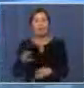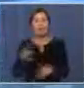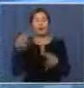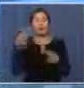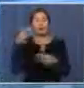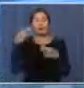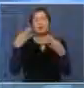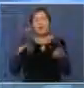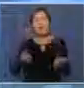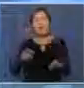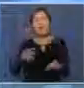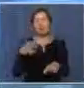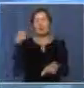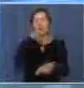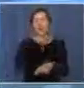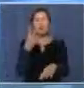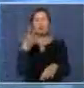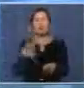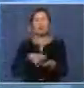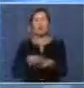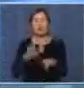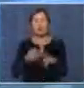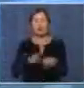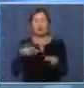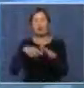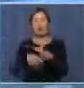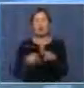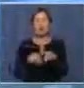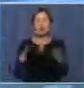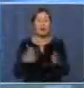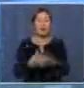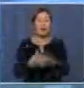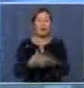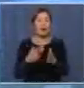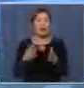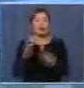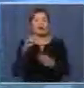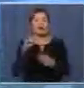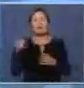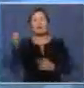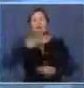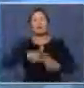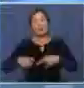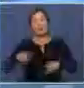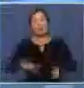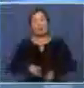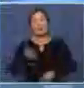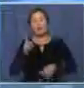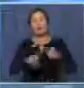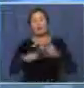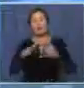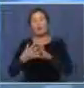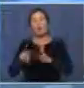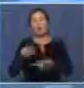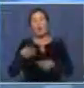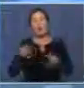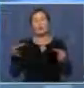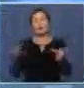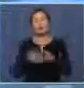кейін тұңғыш құрылған жас аудан 9 жылдың ішінде қарқынды дамыды. Атамекенге қайта оралған қандастар тығыз орналасқан ауданның